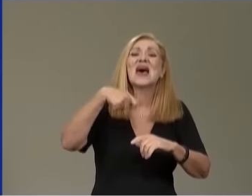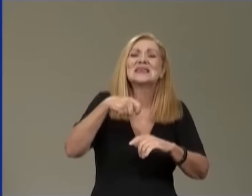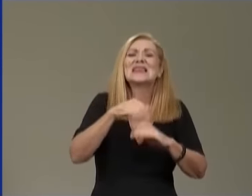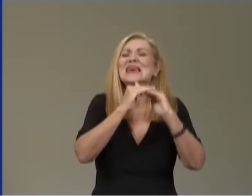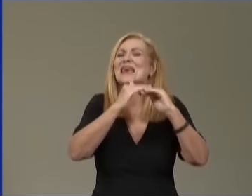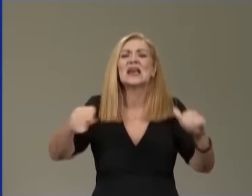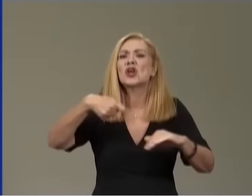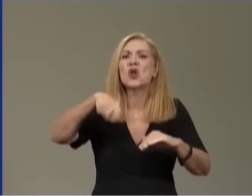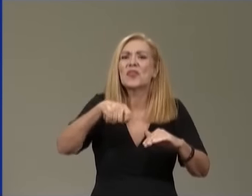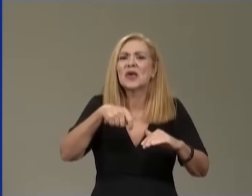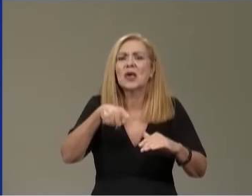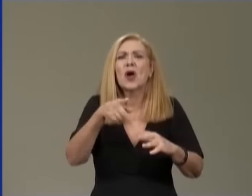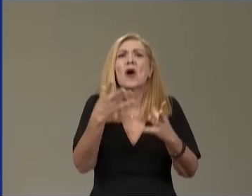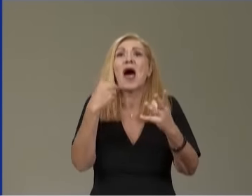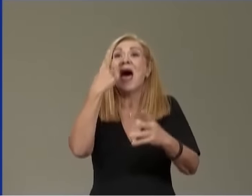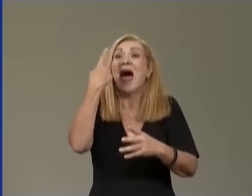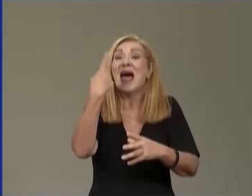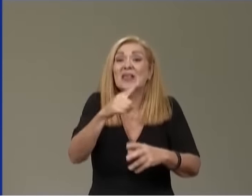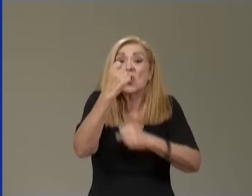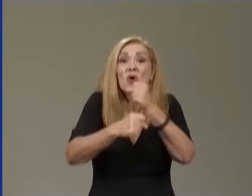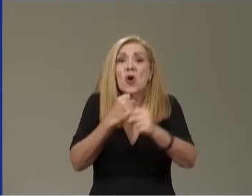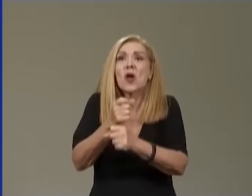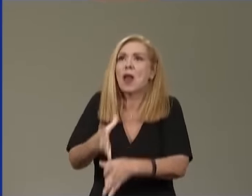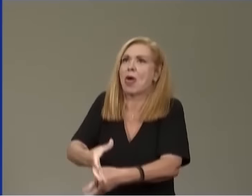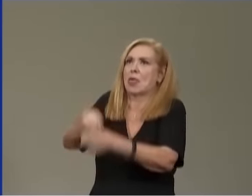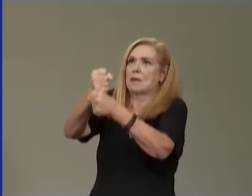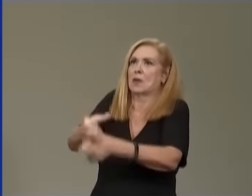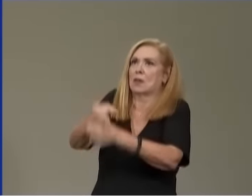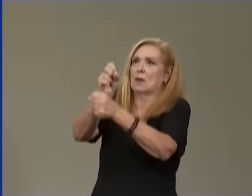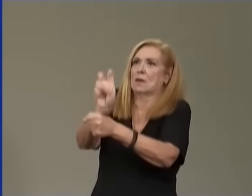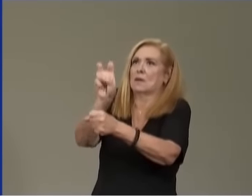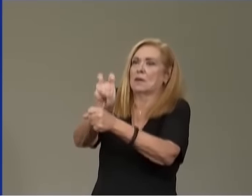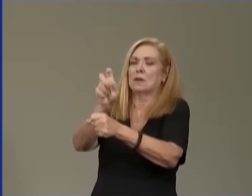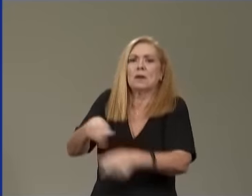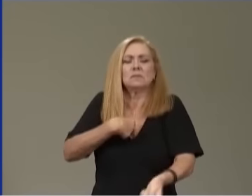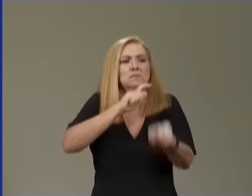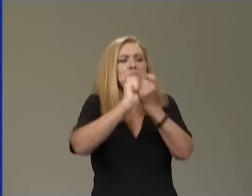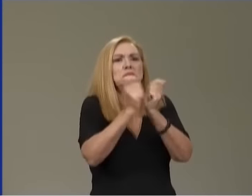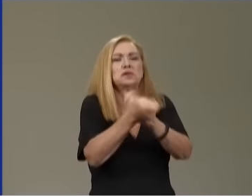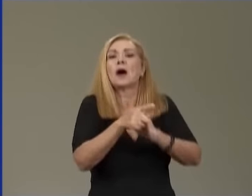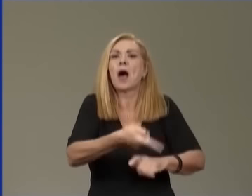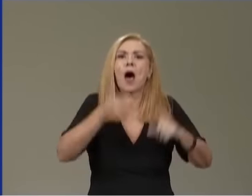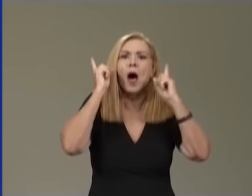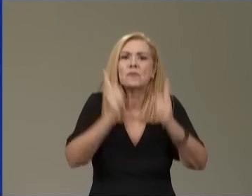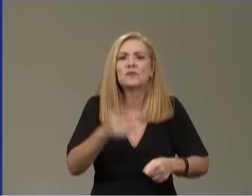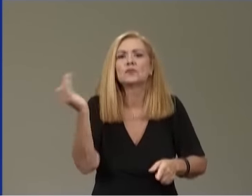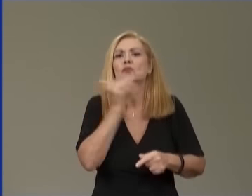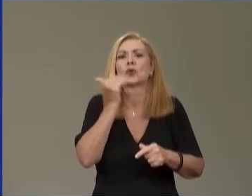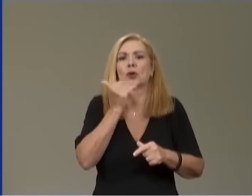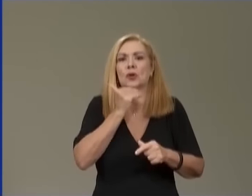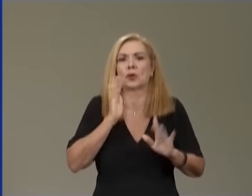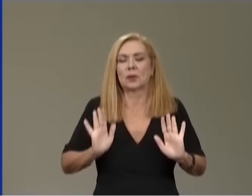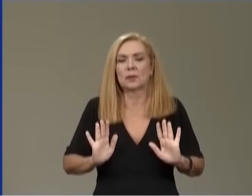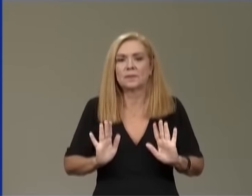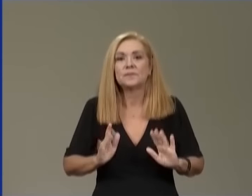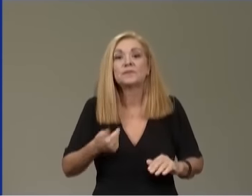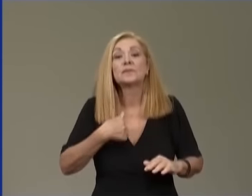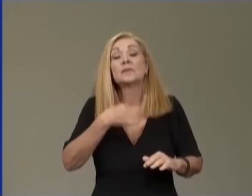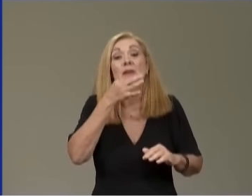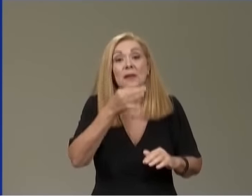μεταρρύθμιση που εκκρεμούσε εδώ και έναν αιώνα, ώστε αποφάσεις να εκδίδονται πια πιο γρήγορα. Σημείωνα πέρυσι ότι